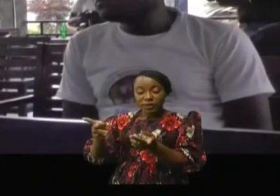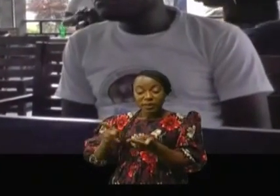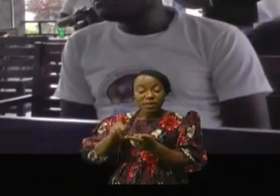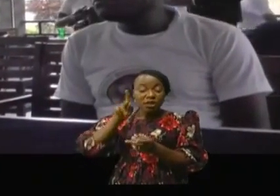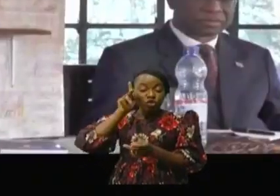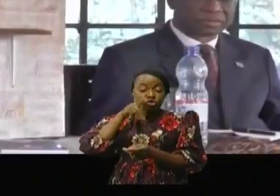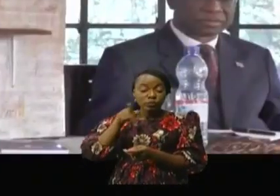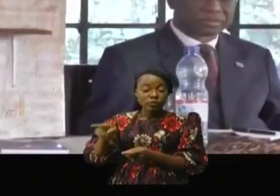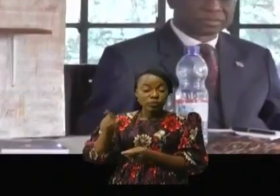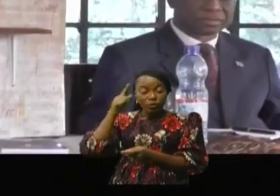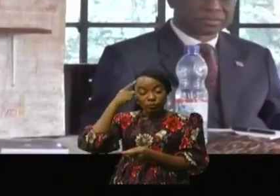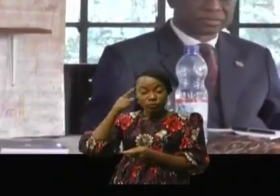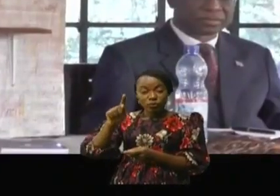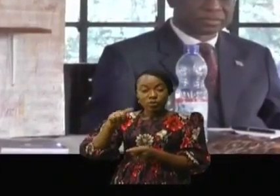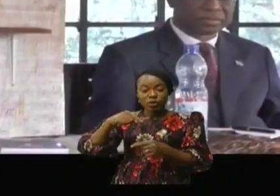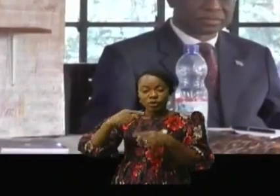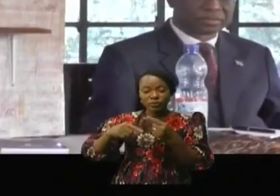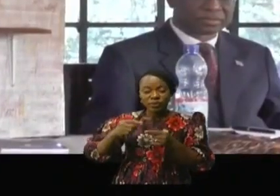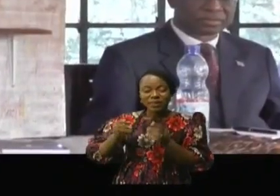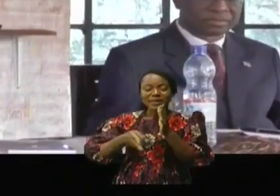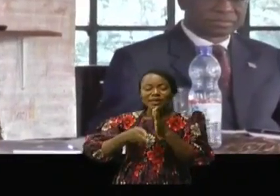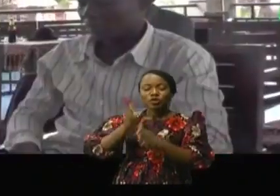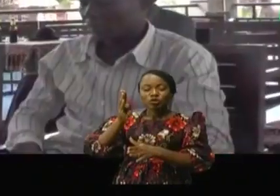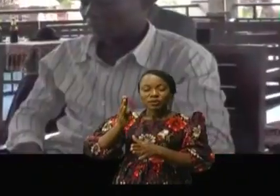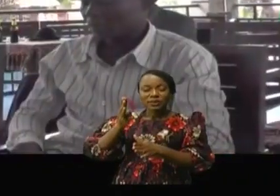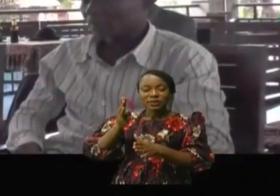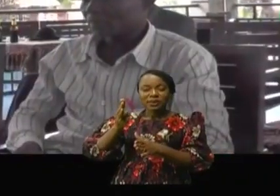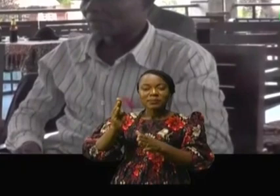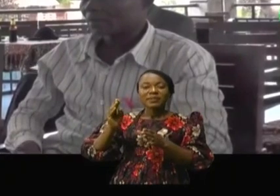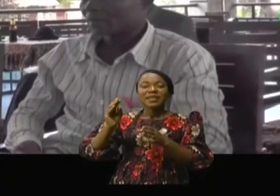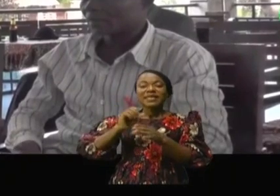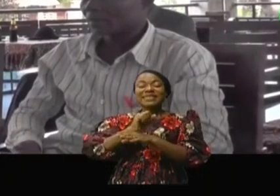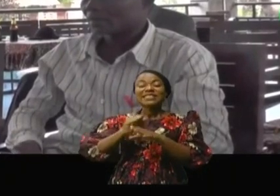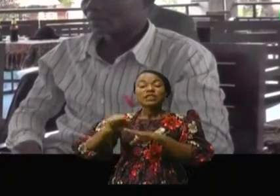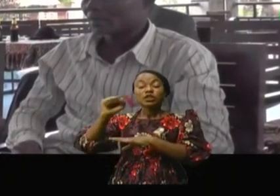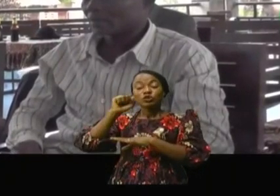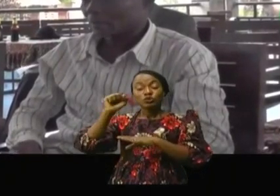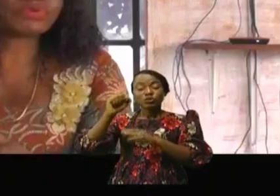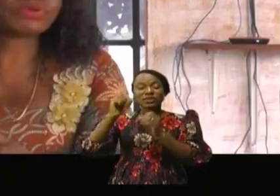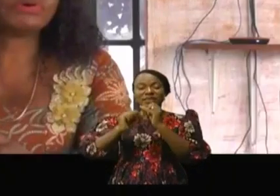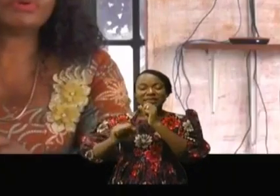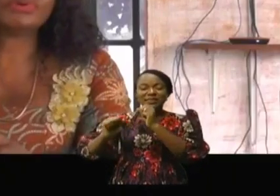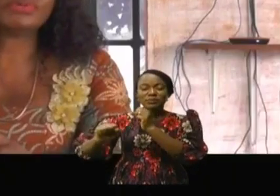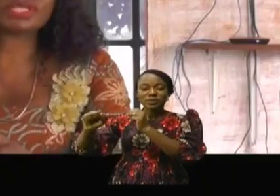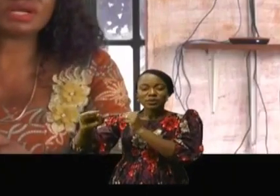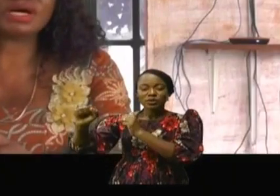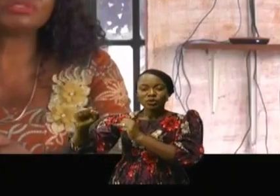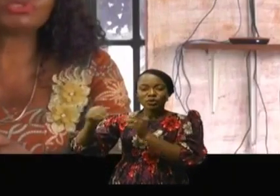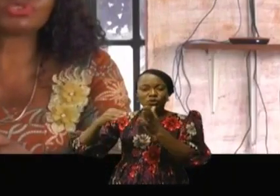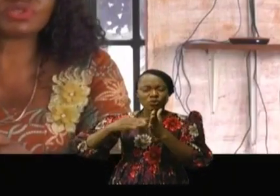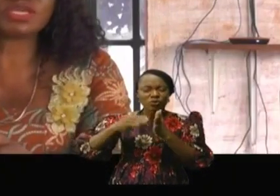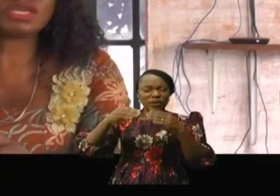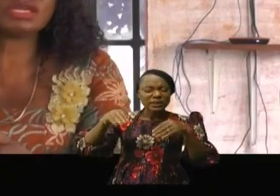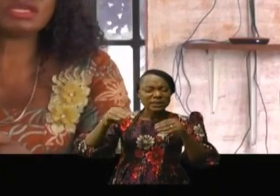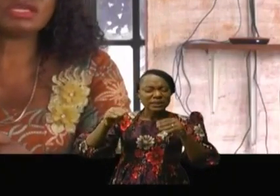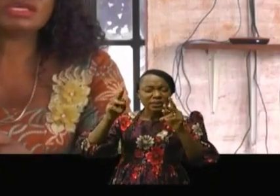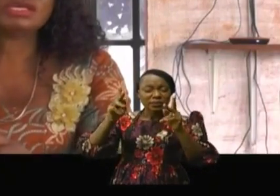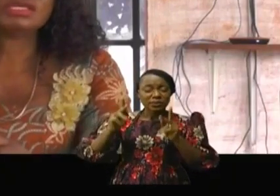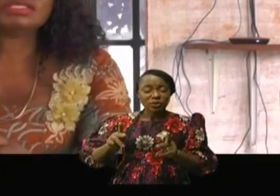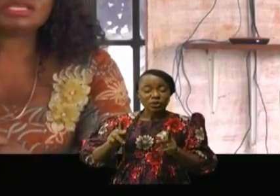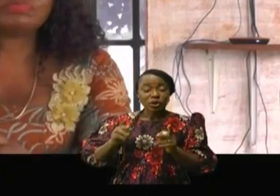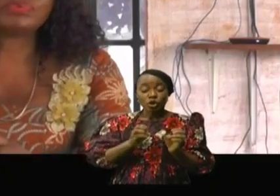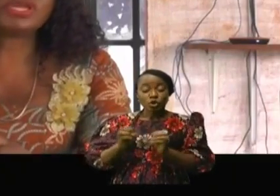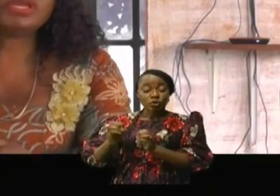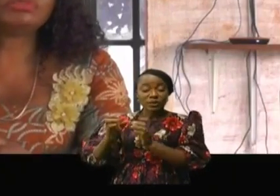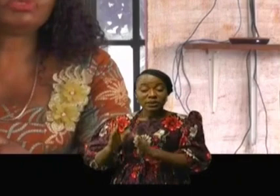Tchopo, pour la tenue de la 14e session de formation de sensibilisation des acteurs contre la traite. La coordonnatrice